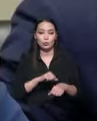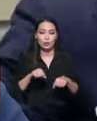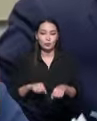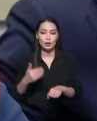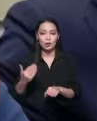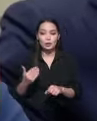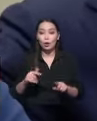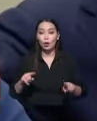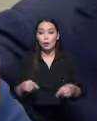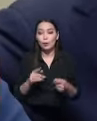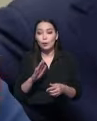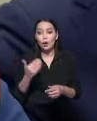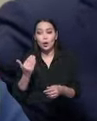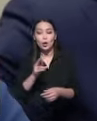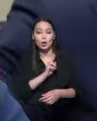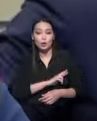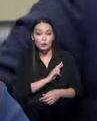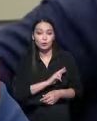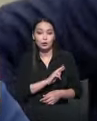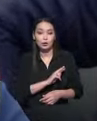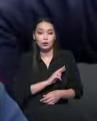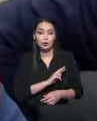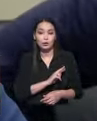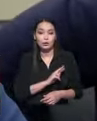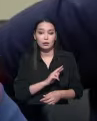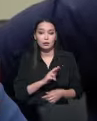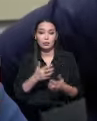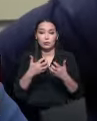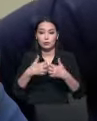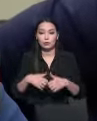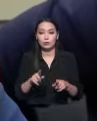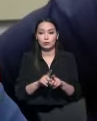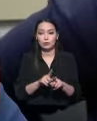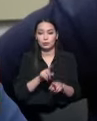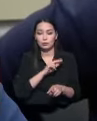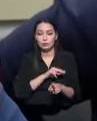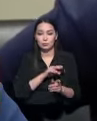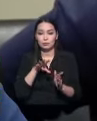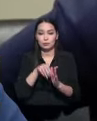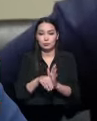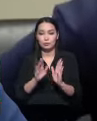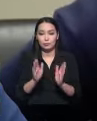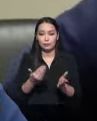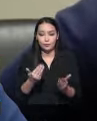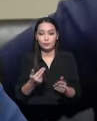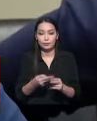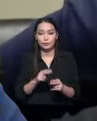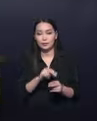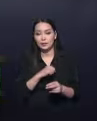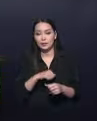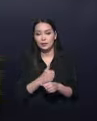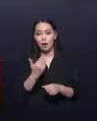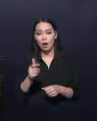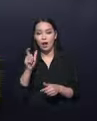емес, жалпы олардын жұмыстарын цифрландыру жүйесіне енгізетін болсақ, ең бастысы біздің